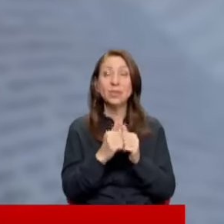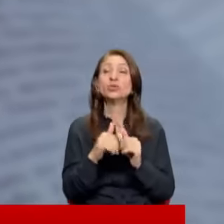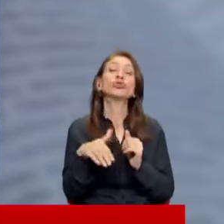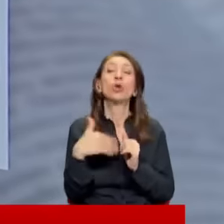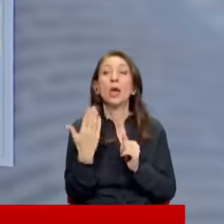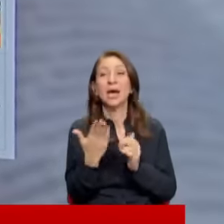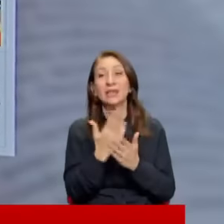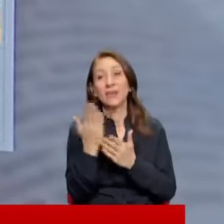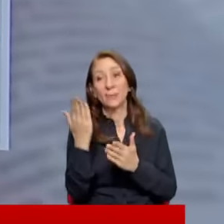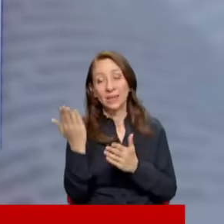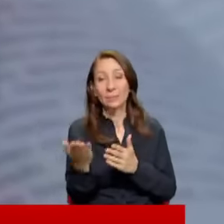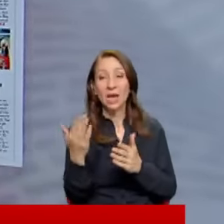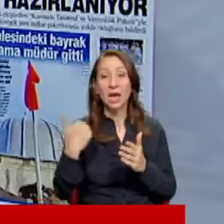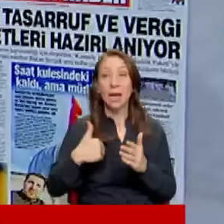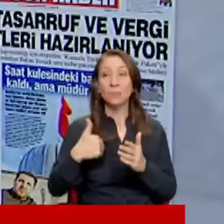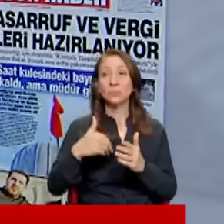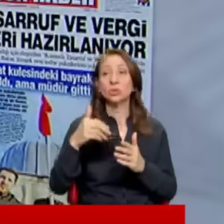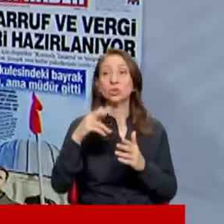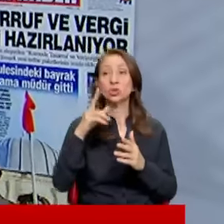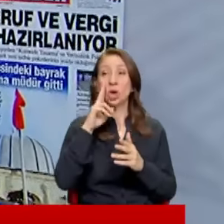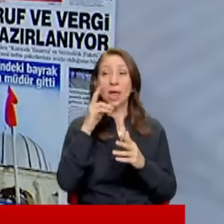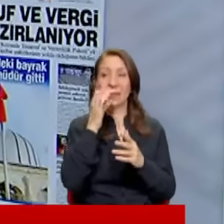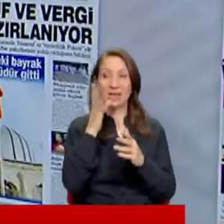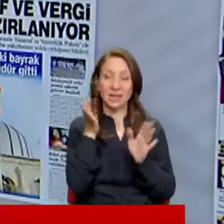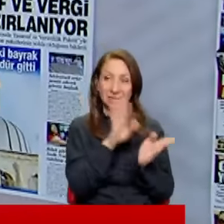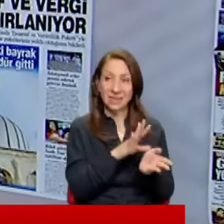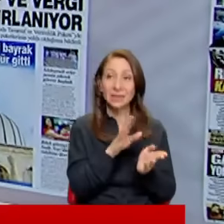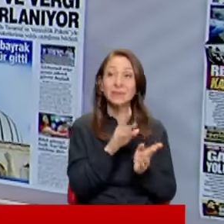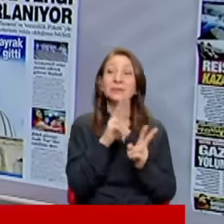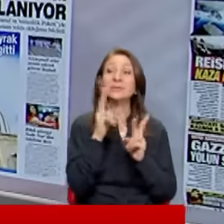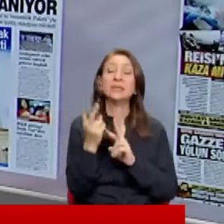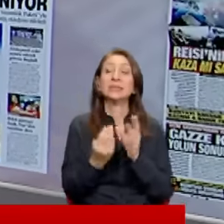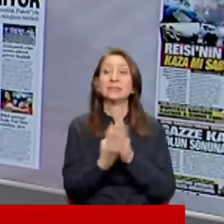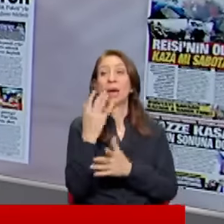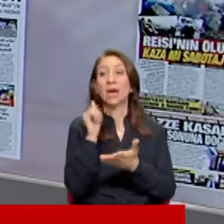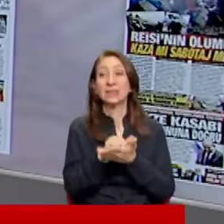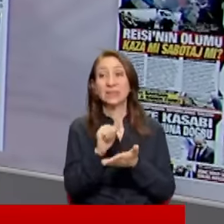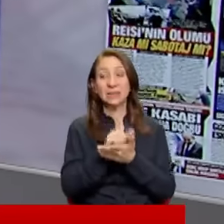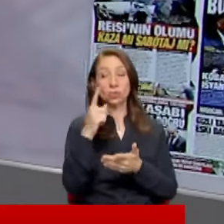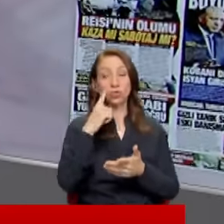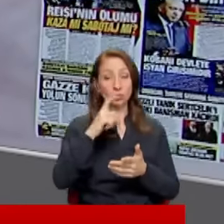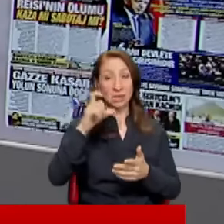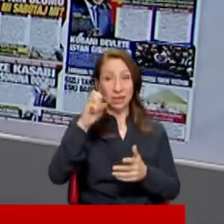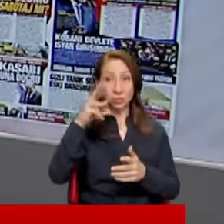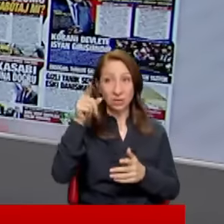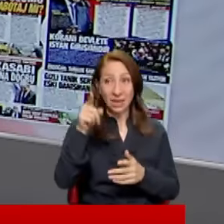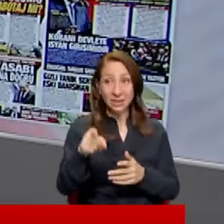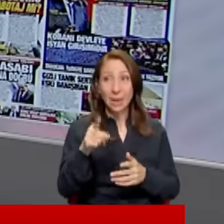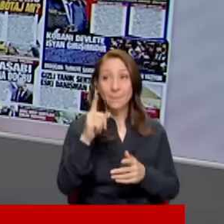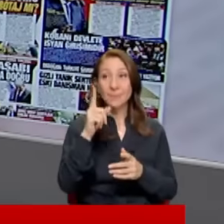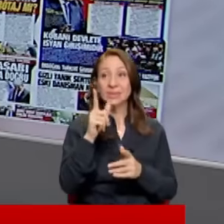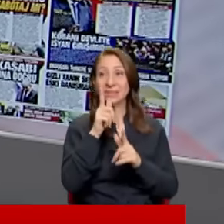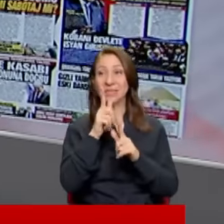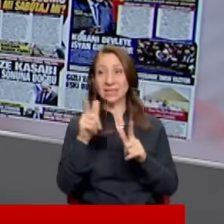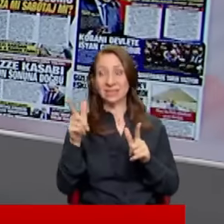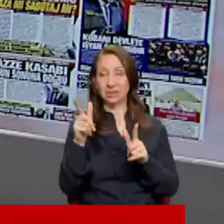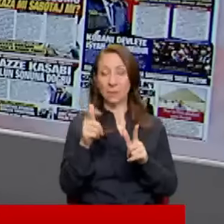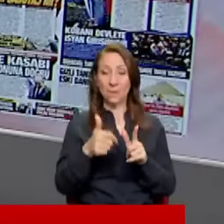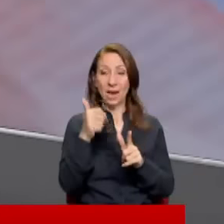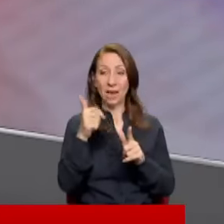Sonra devam edelim kamu son haberinin ardından da gidelim Sabah gazetesi Cumhurbaşkanı Erdoğan'dan bir sesleniş